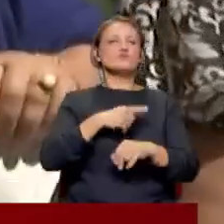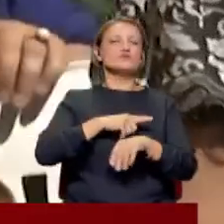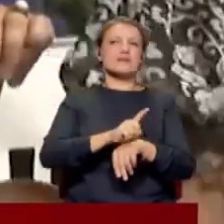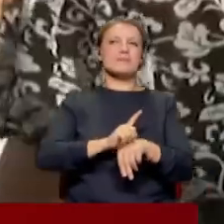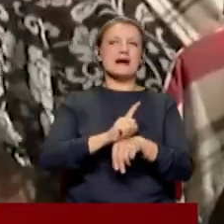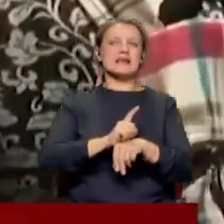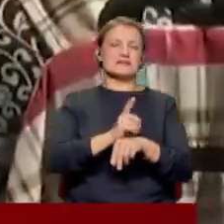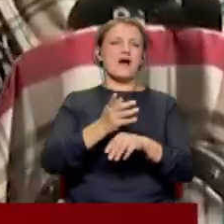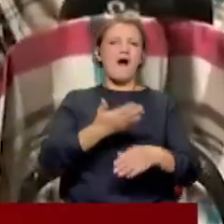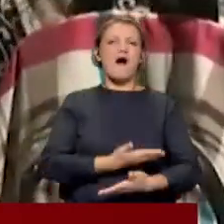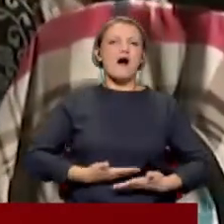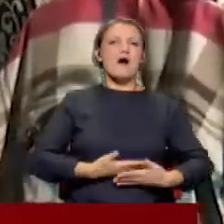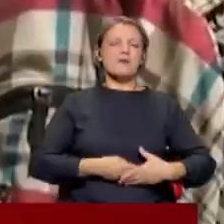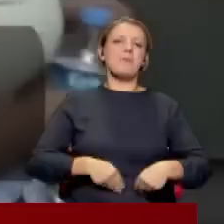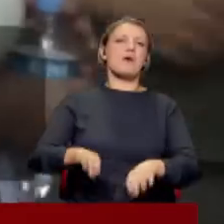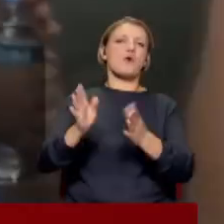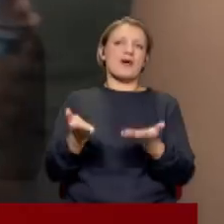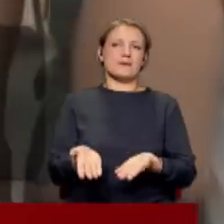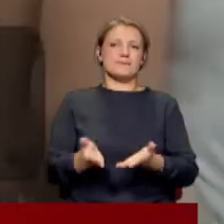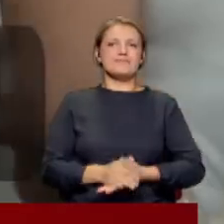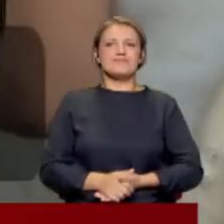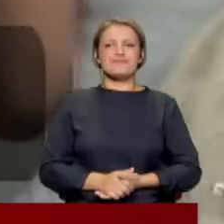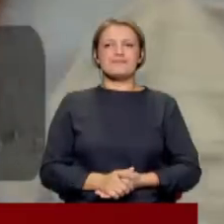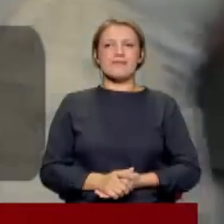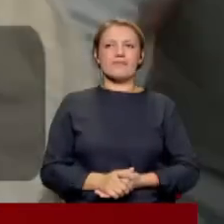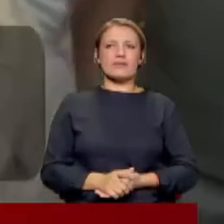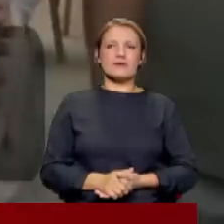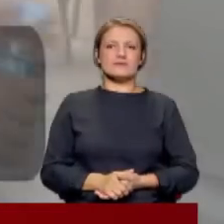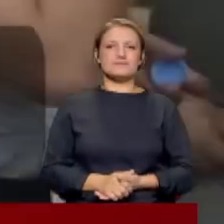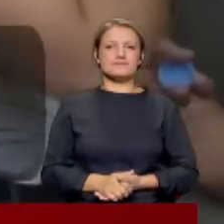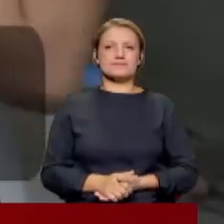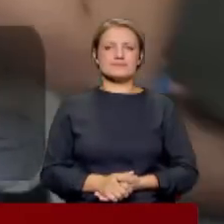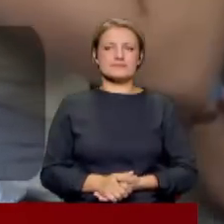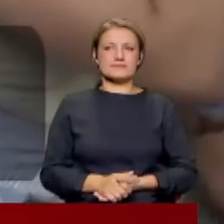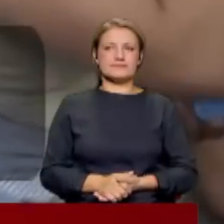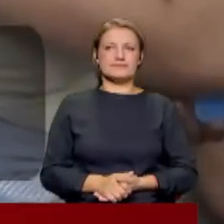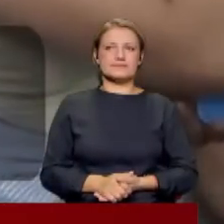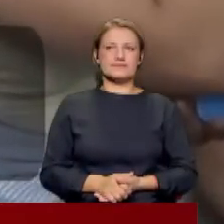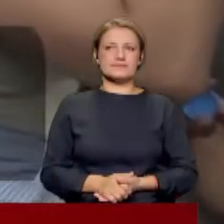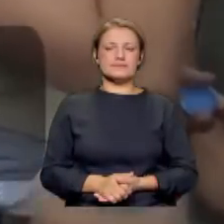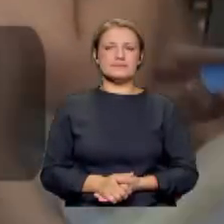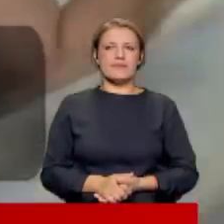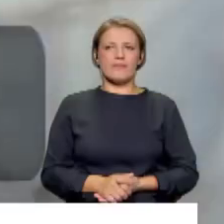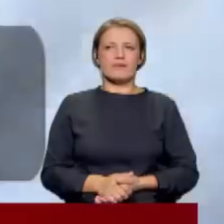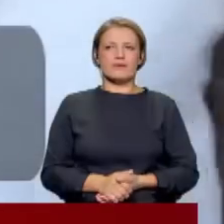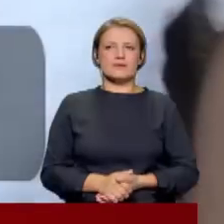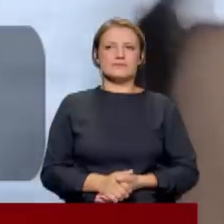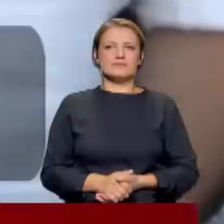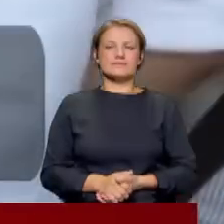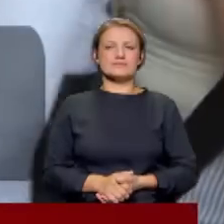da sefalete teslim ediyorlar. Aslında dediğimiz işçisi olarak çalışıyorum. 51 yaşındayım. Henüz emekli